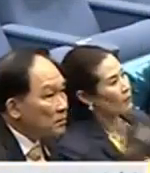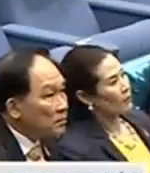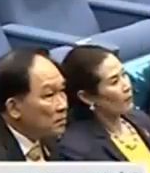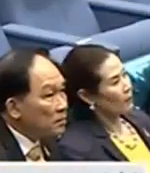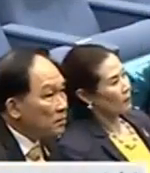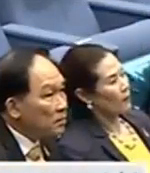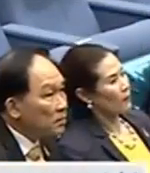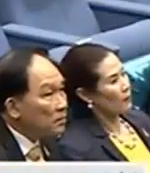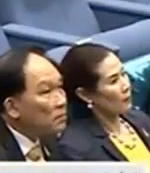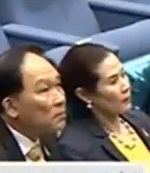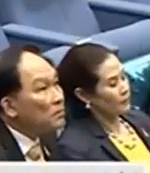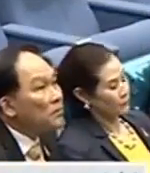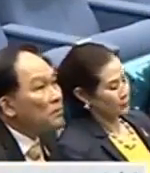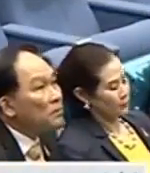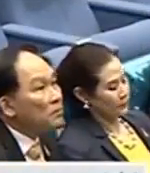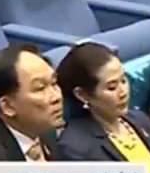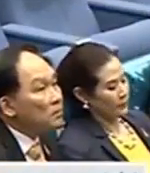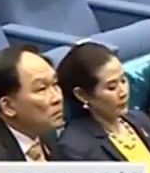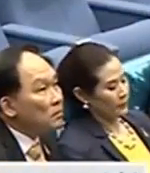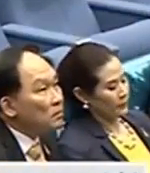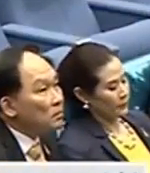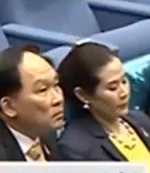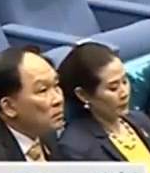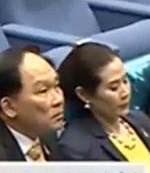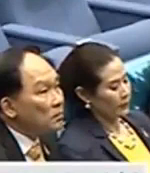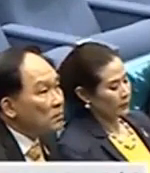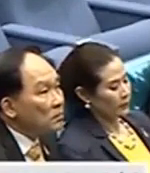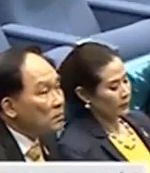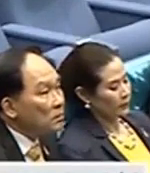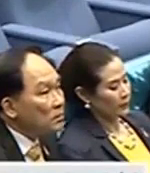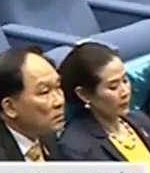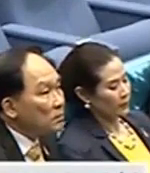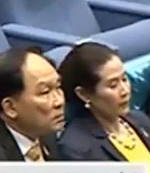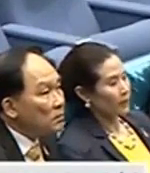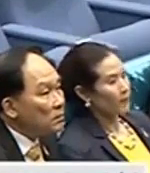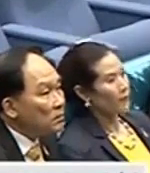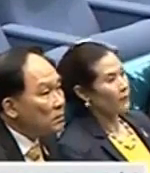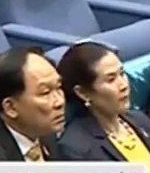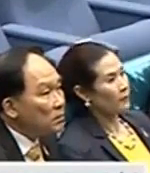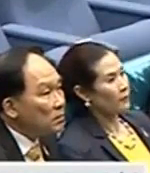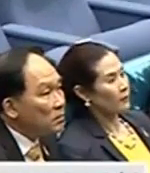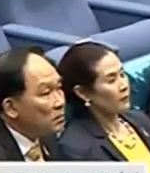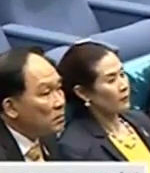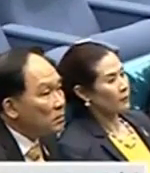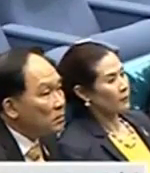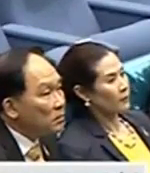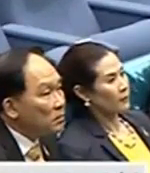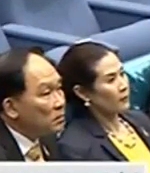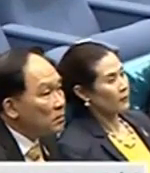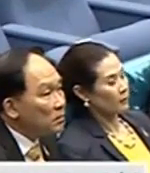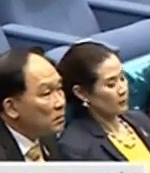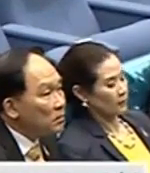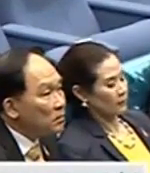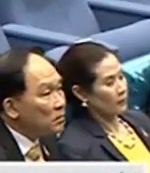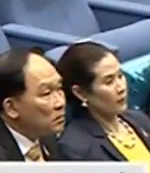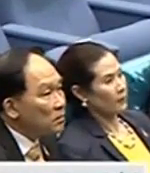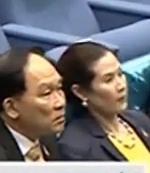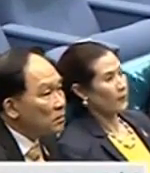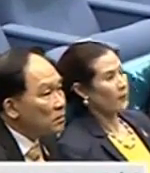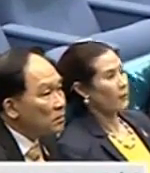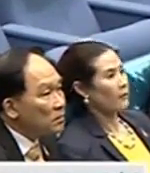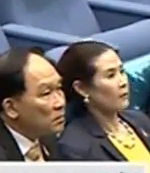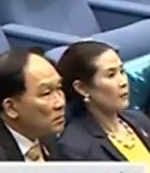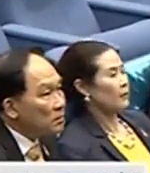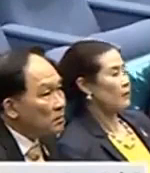ว่าเราคือเพชรของอาเซียนเราคือหัวใจของ